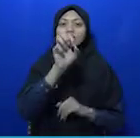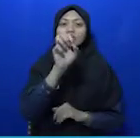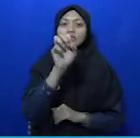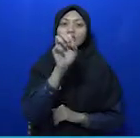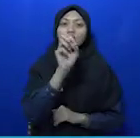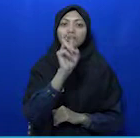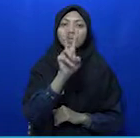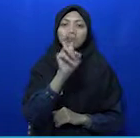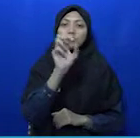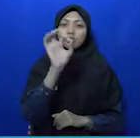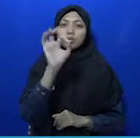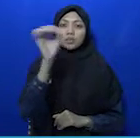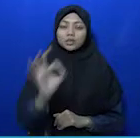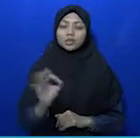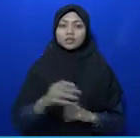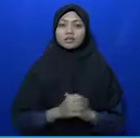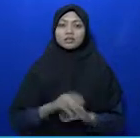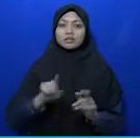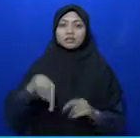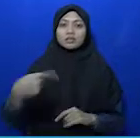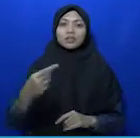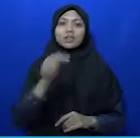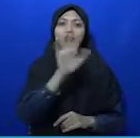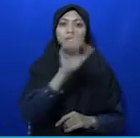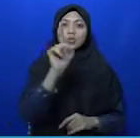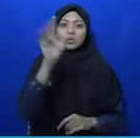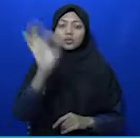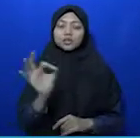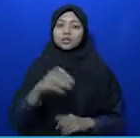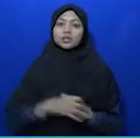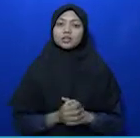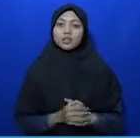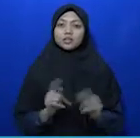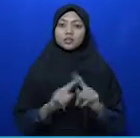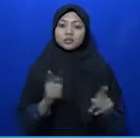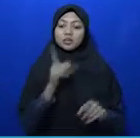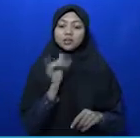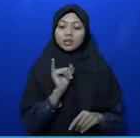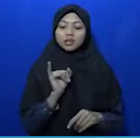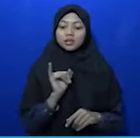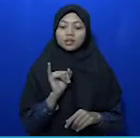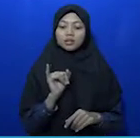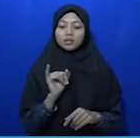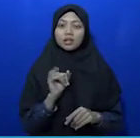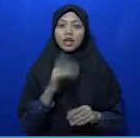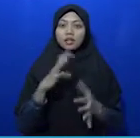91 itu sahamnya menjadi 51%. Nah tapi kemudian dalam perundingan tadi gitu ya, itu kemudian